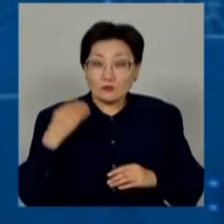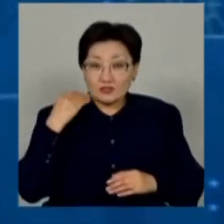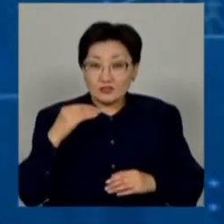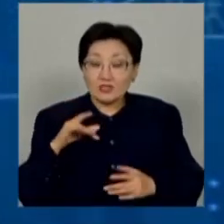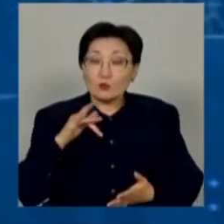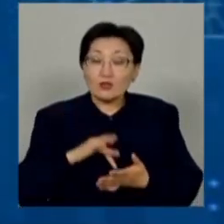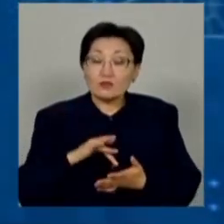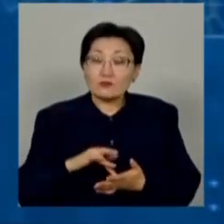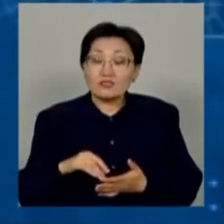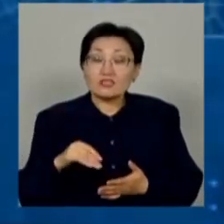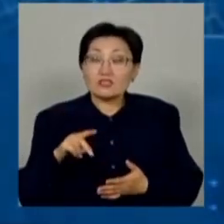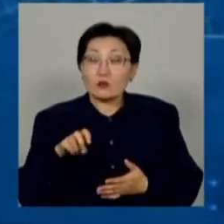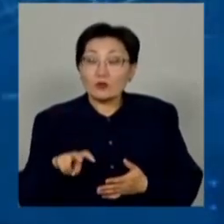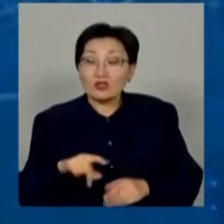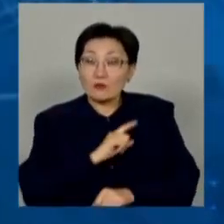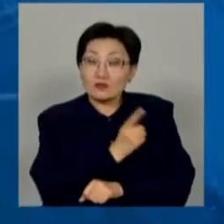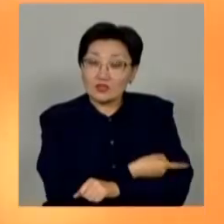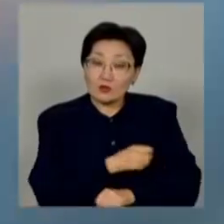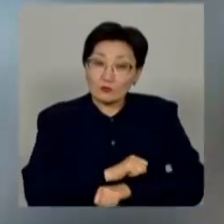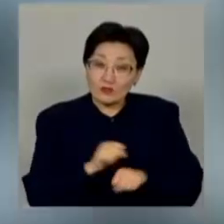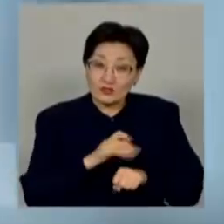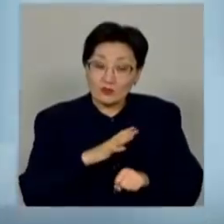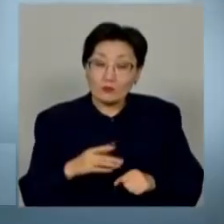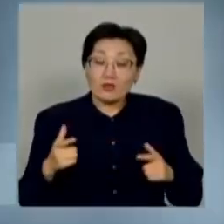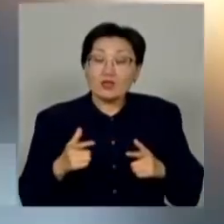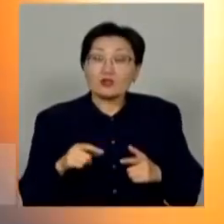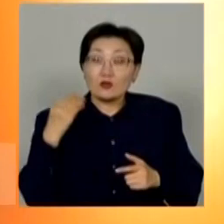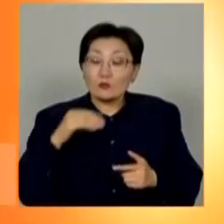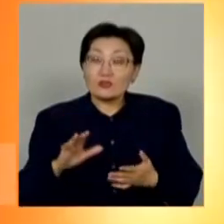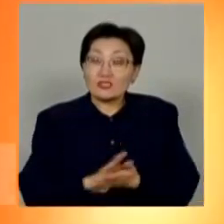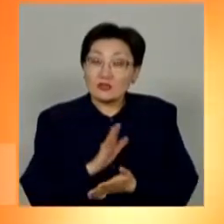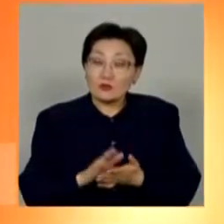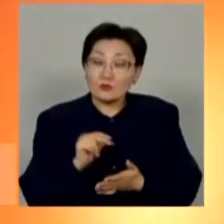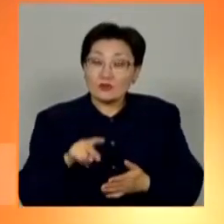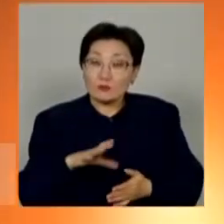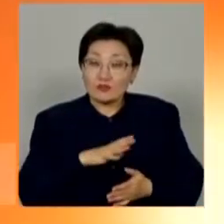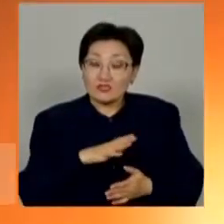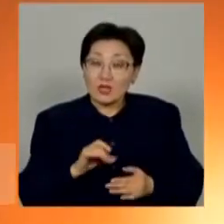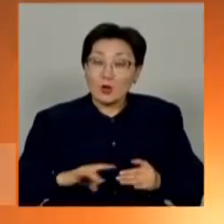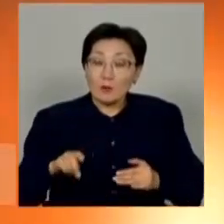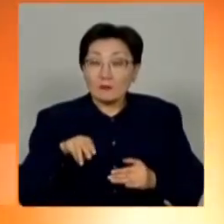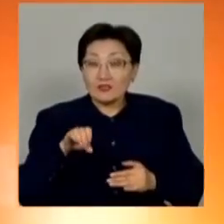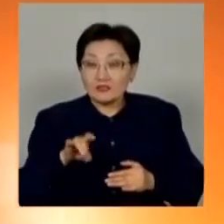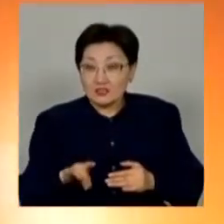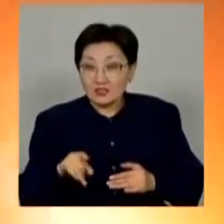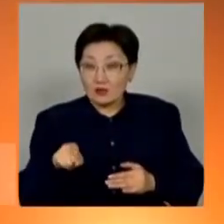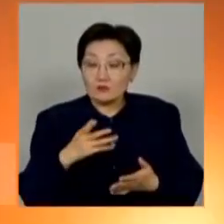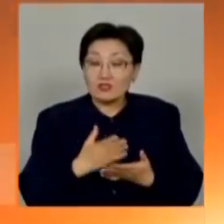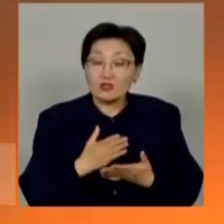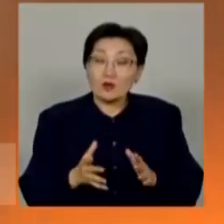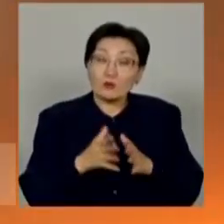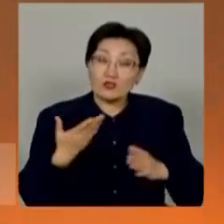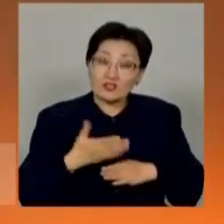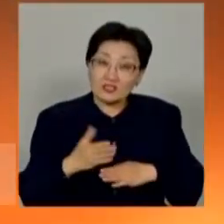Турции в центре Стамбула прогремел мощный взрыв. Как сообщают турецкие СМИ, ЧП произошло в районе Фатих. Там расположена